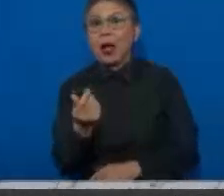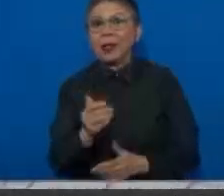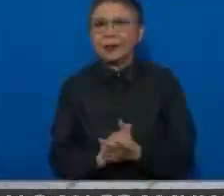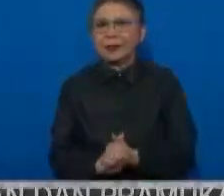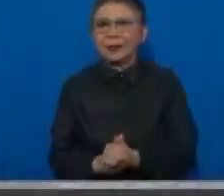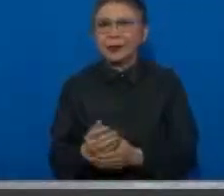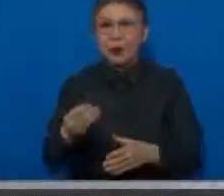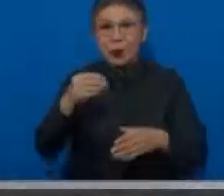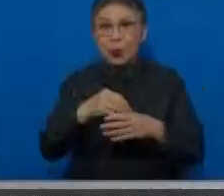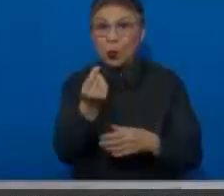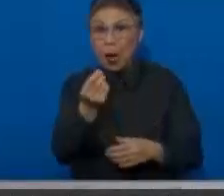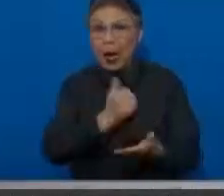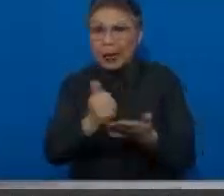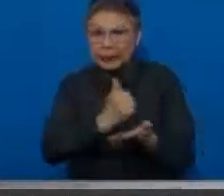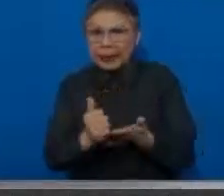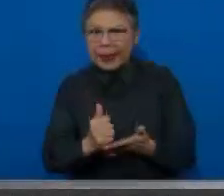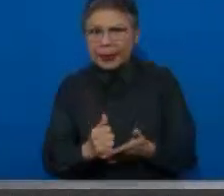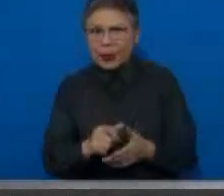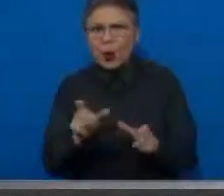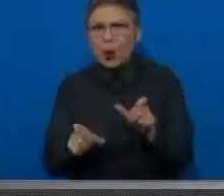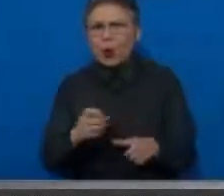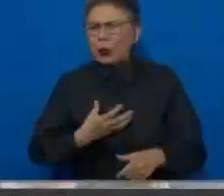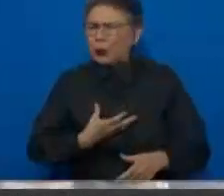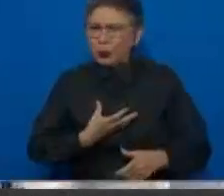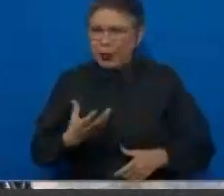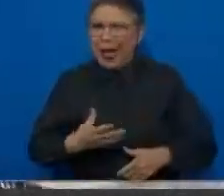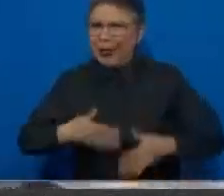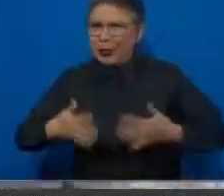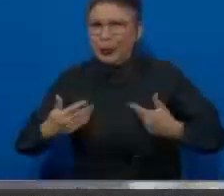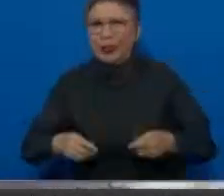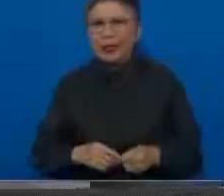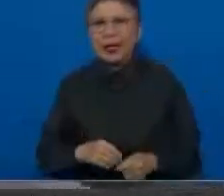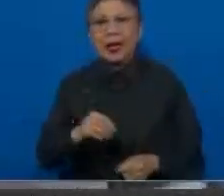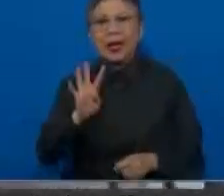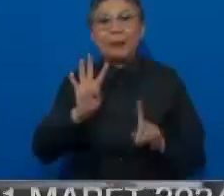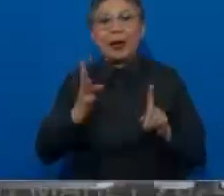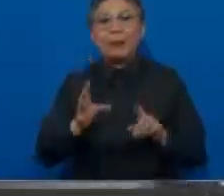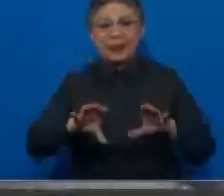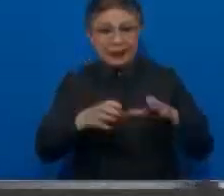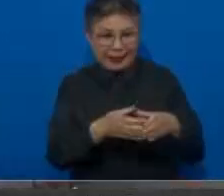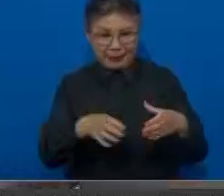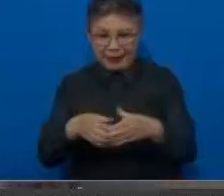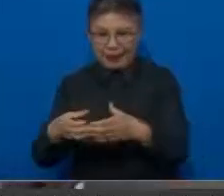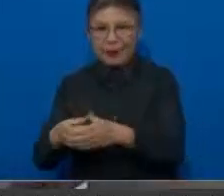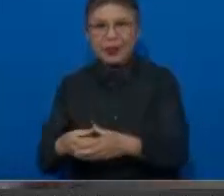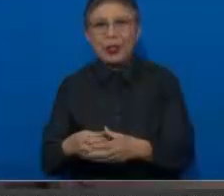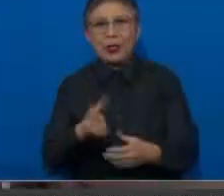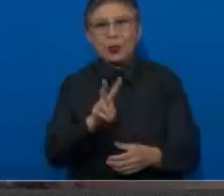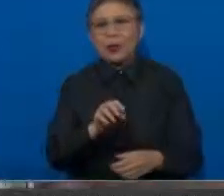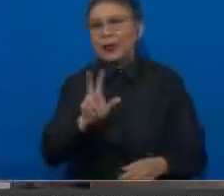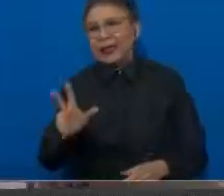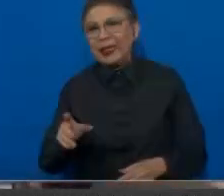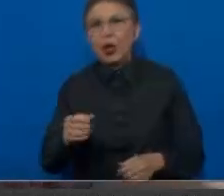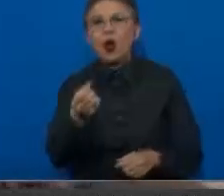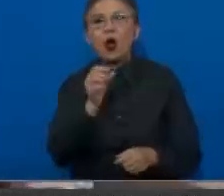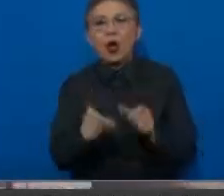Buket berisi uang belakangan sangat diminati dan laris di masyarakat. Sebanyak 14 tim yang terdiri dari 2 hingga 3 orang